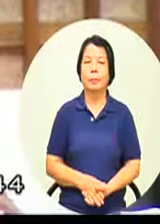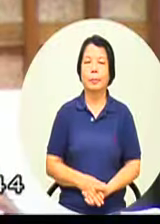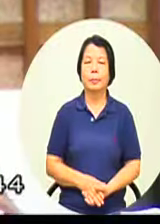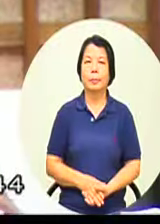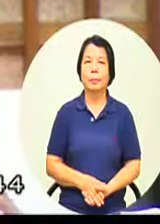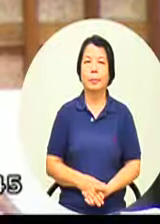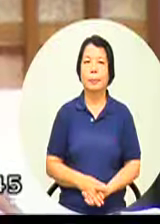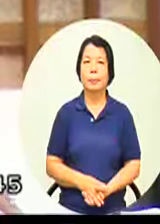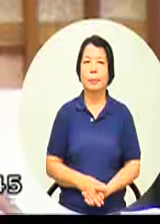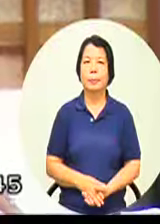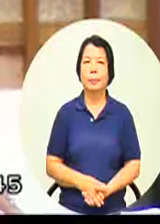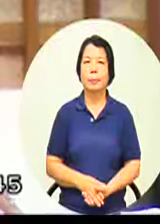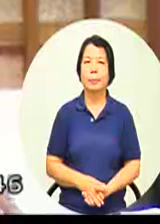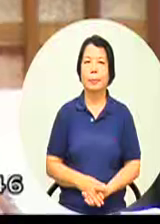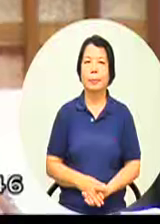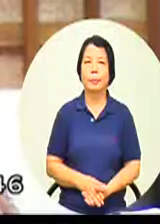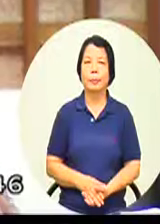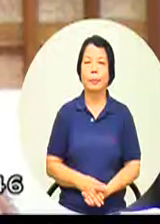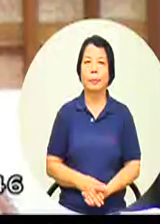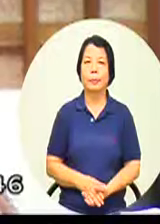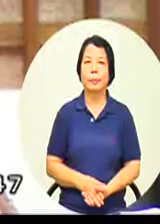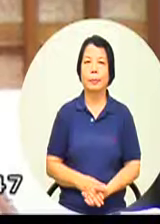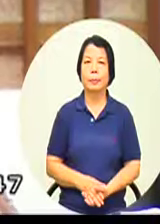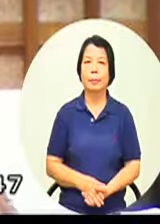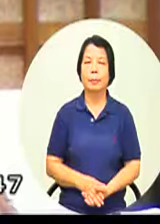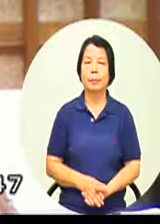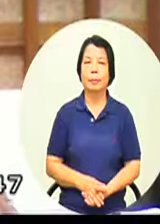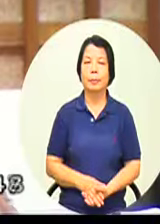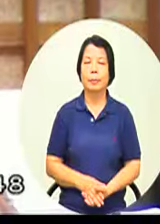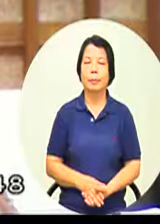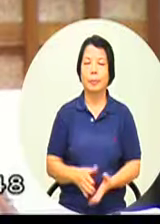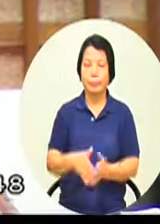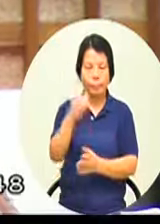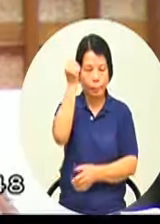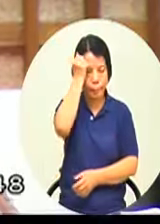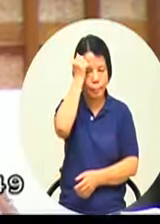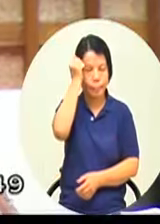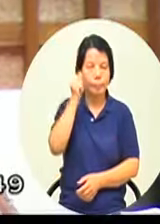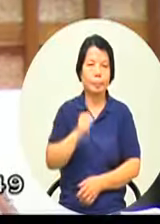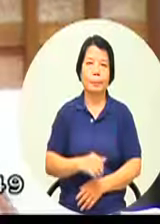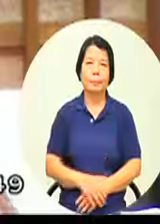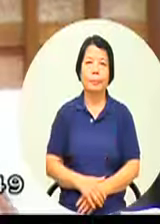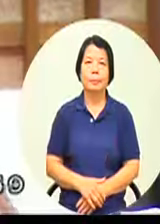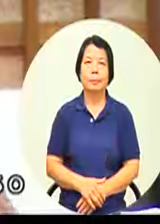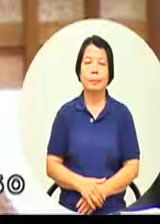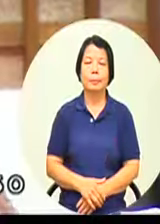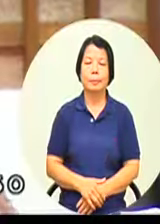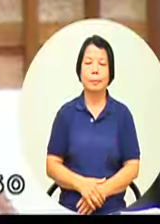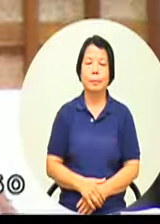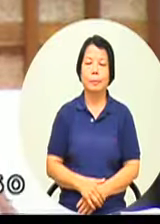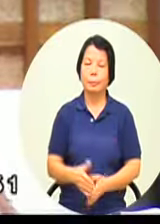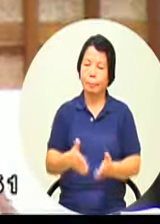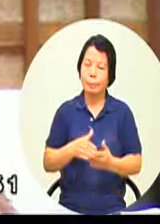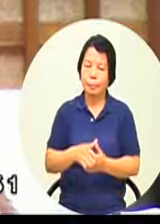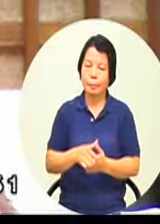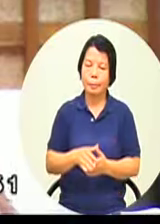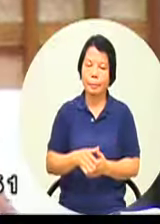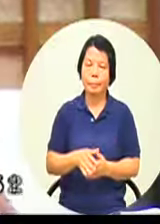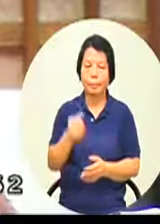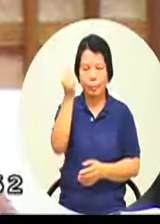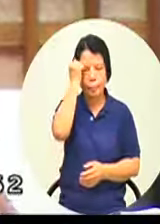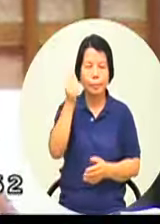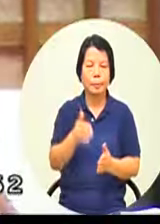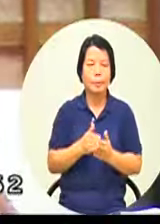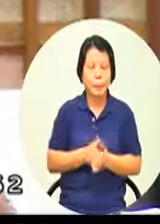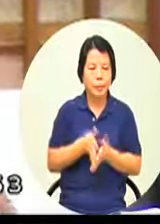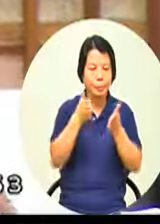的话，我们这个念之在之啊，局长放在心上，苦民所苦